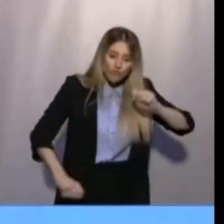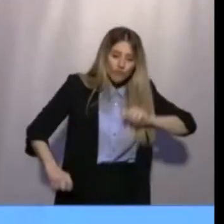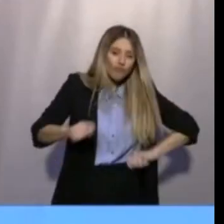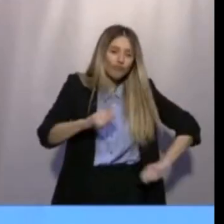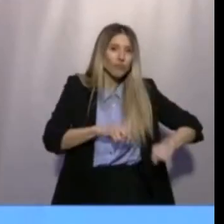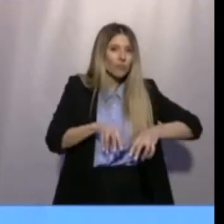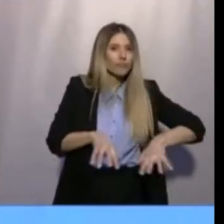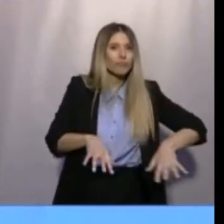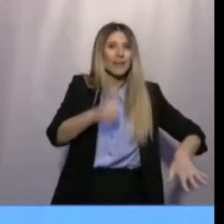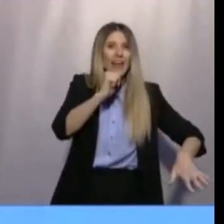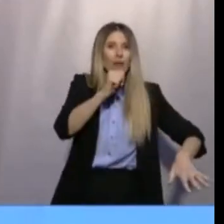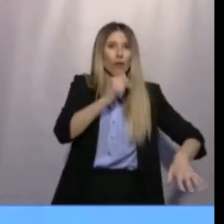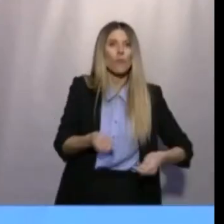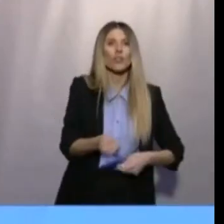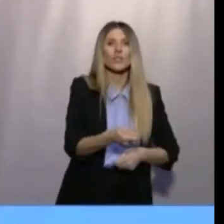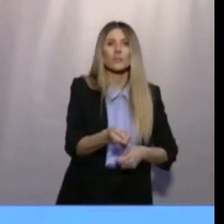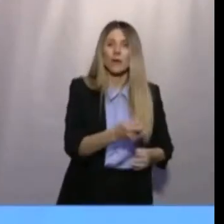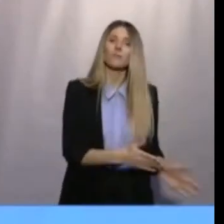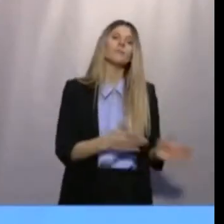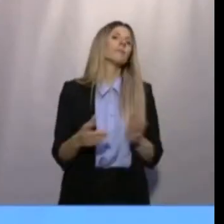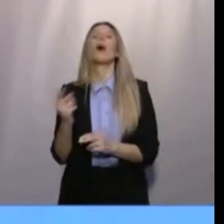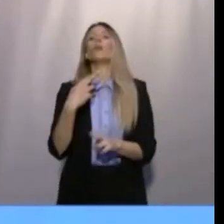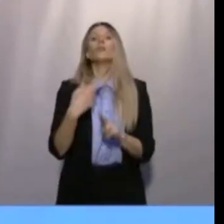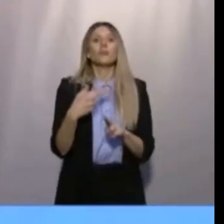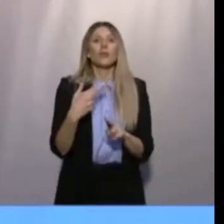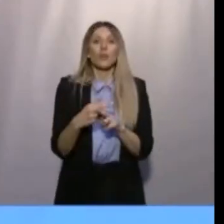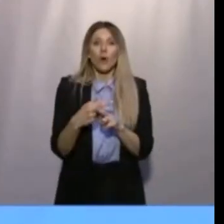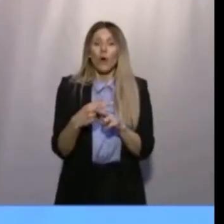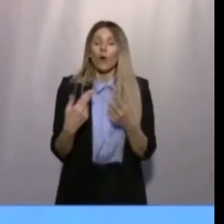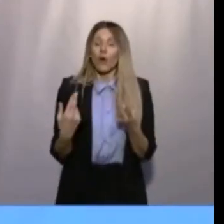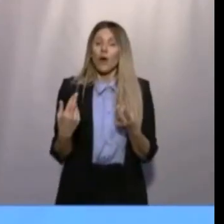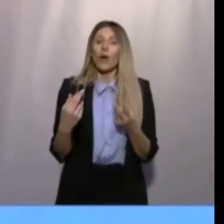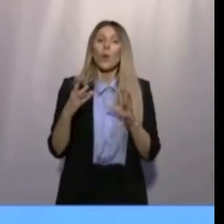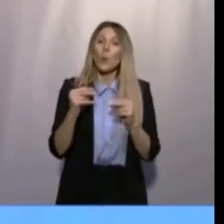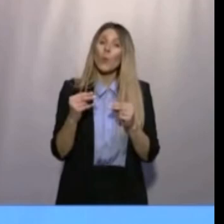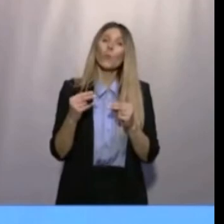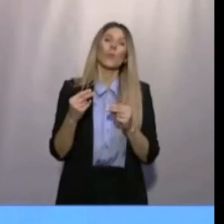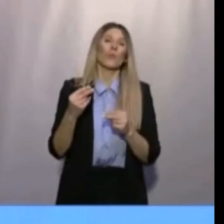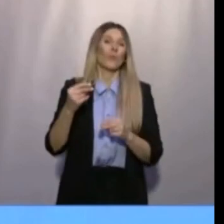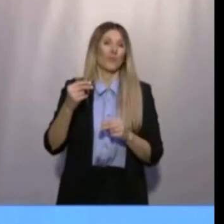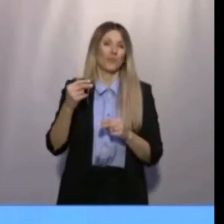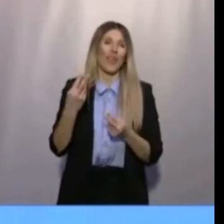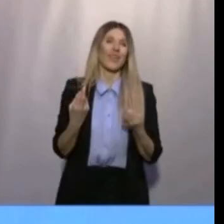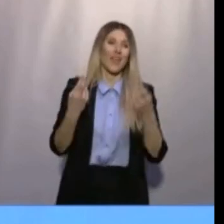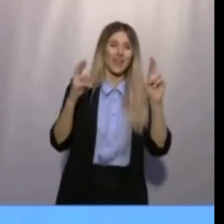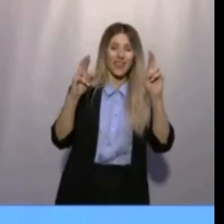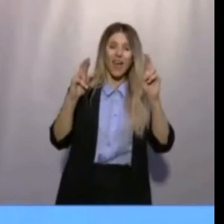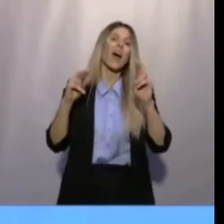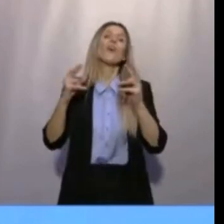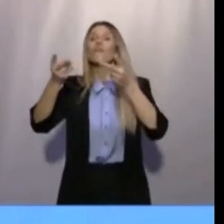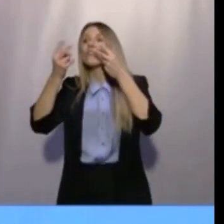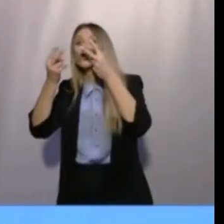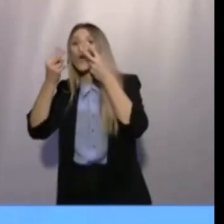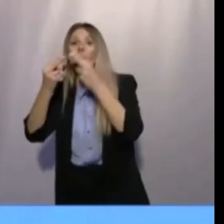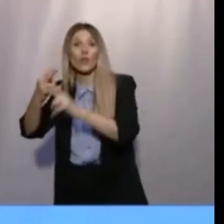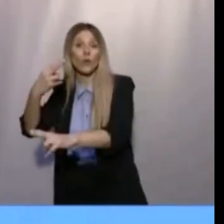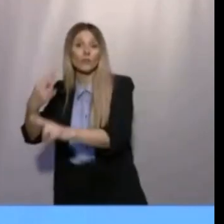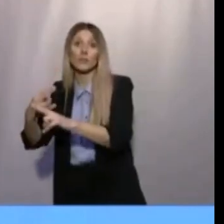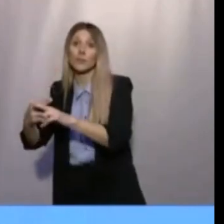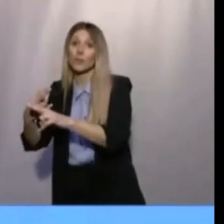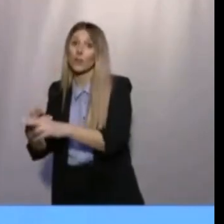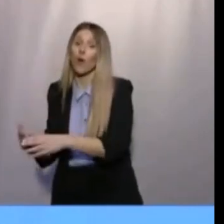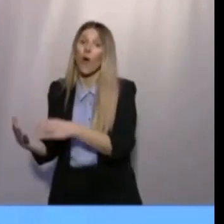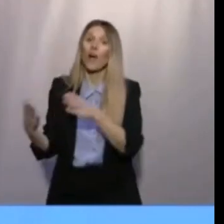παρεμβάσει στον τομέα της ενέργειας, ο αγωγός του φυσικού αερίου, η τροφοδοσία της τηλεθέρμανσης στην